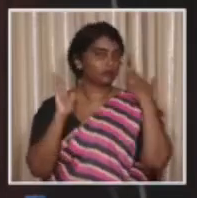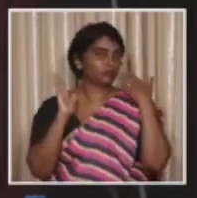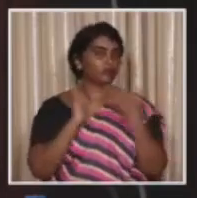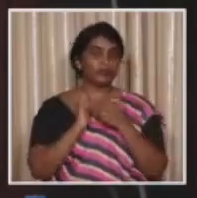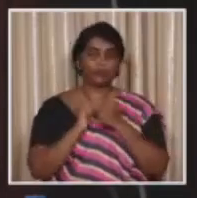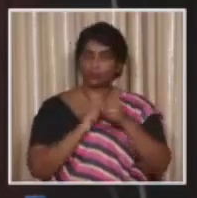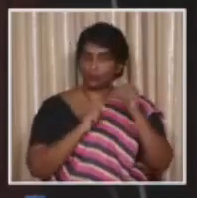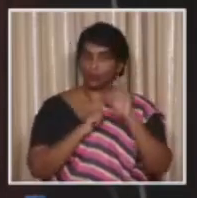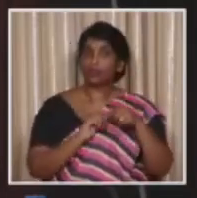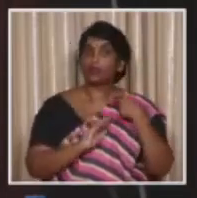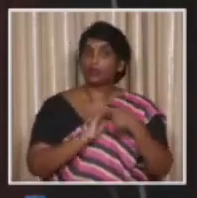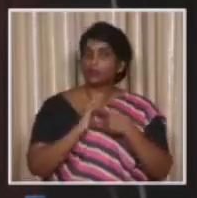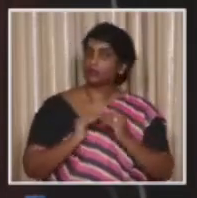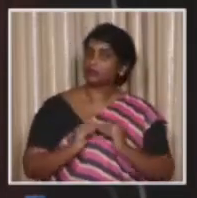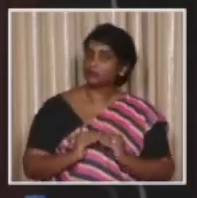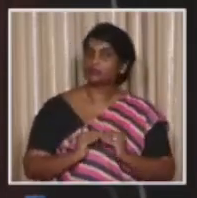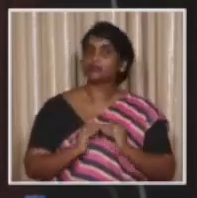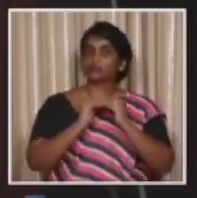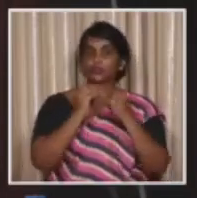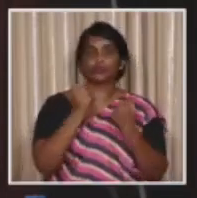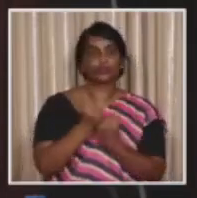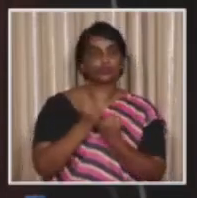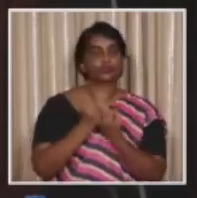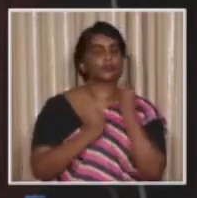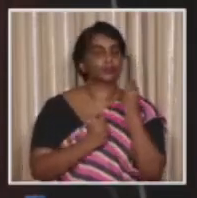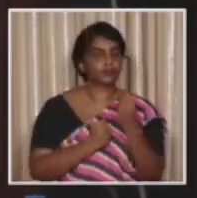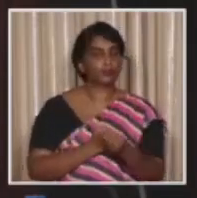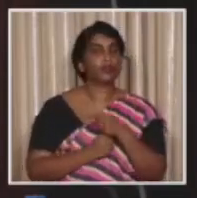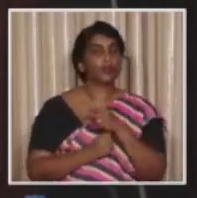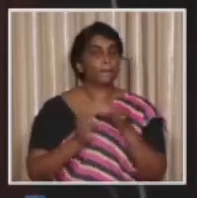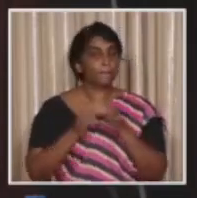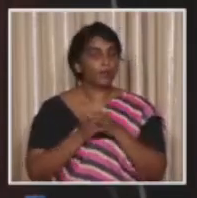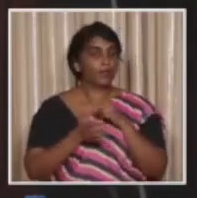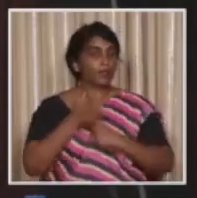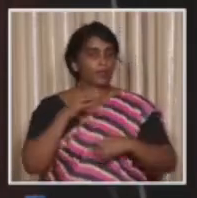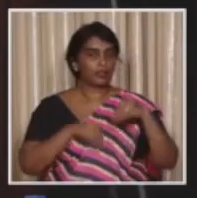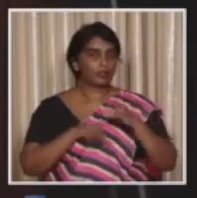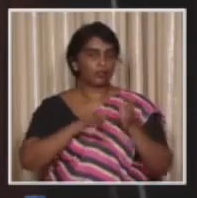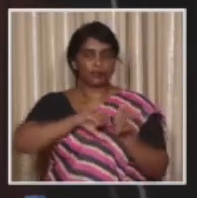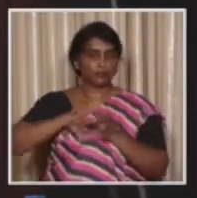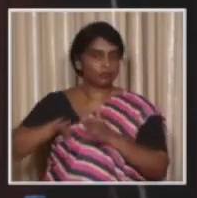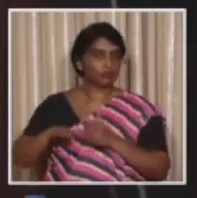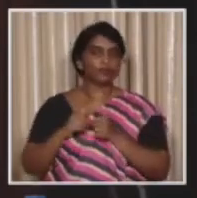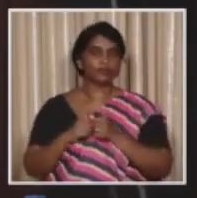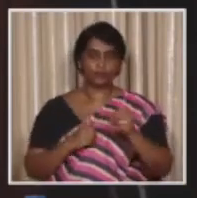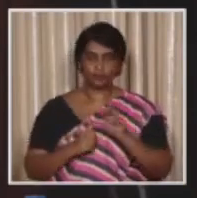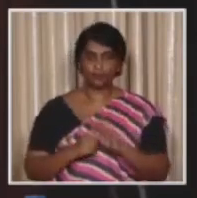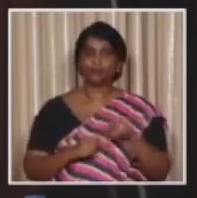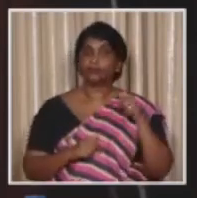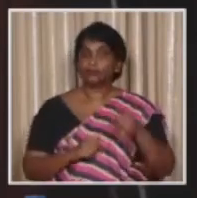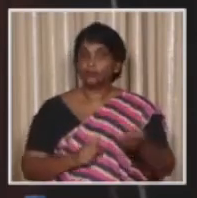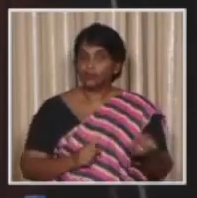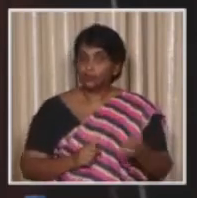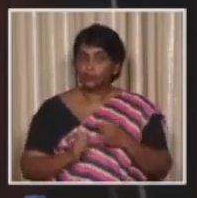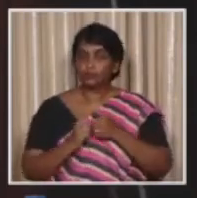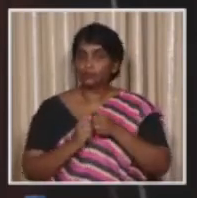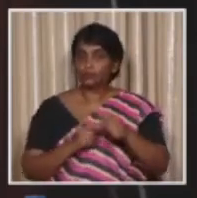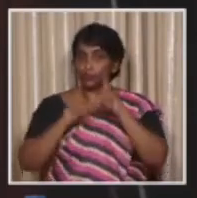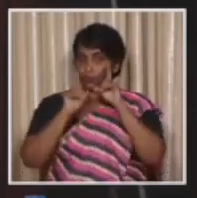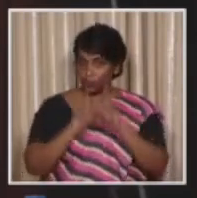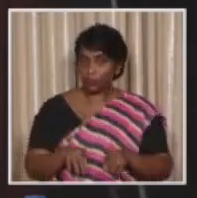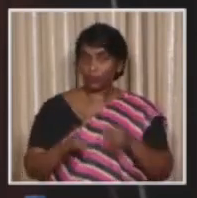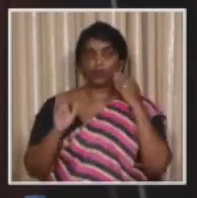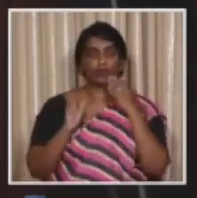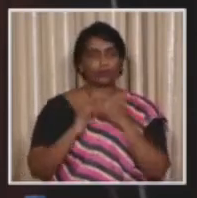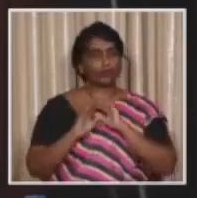කැපකිරීමක් කරලා මේ රට ගොඩනැගීම සඳහා වන දායකත්වය ලබා දෙන්න. ඒකද පක්ෂ දේශපාලනයෙන් පැත්තකින් තියලා වෙන්න ඕන දෙයක්. දැන් අද දවසේ සිද්ධ වෙන්නේ මේ කාරණාව